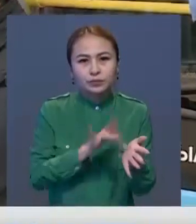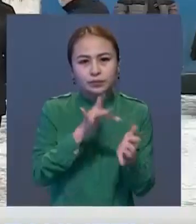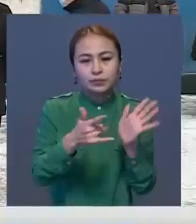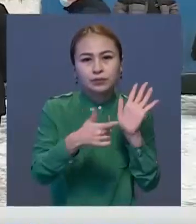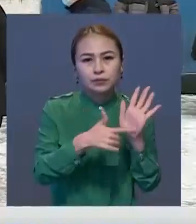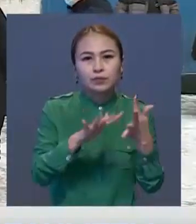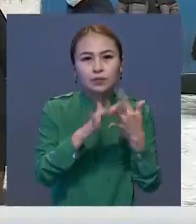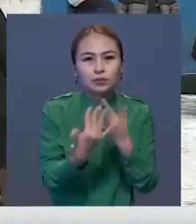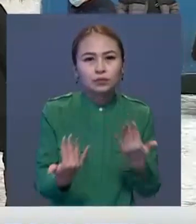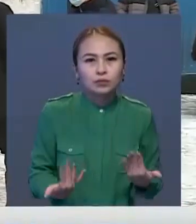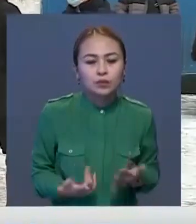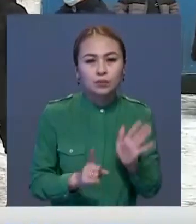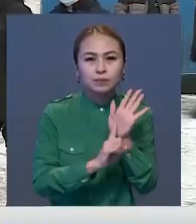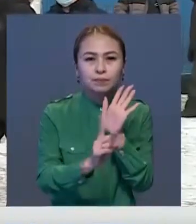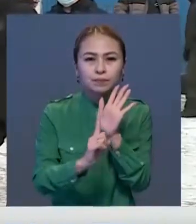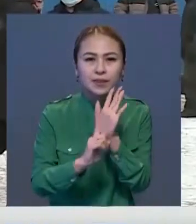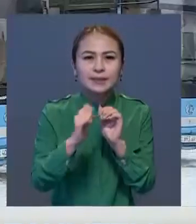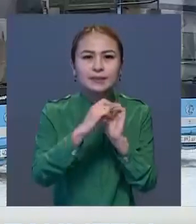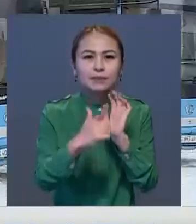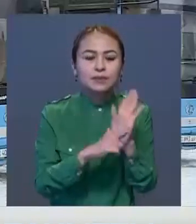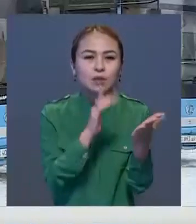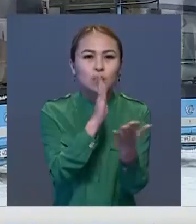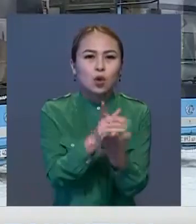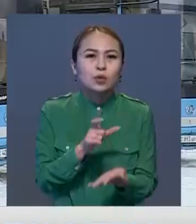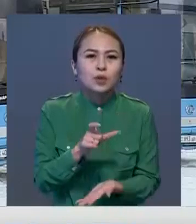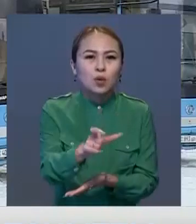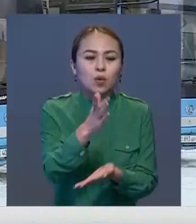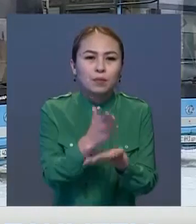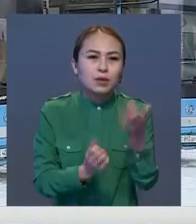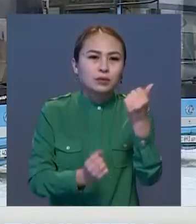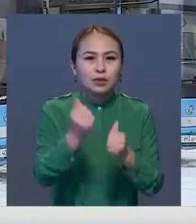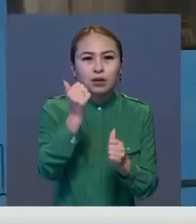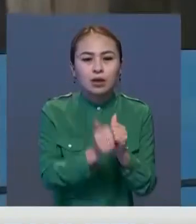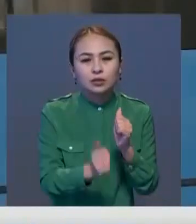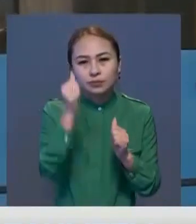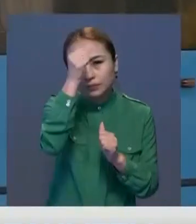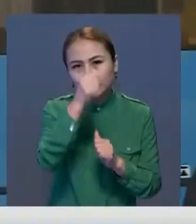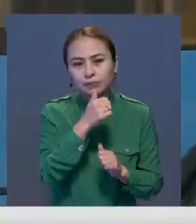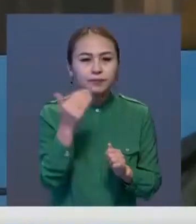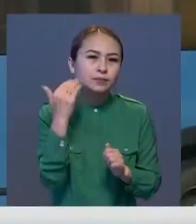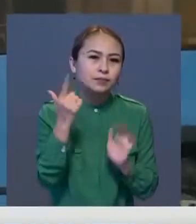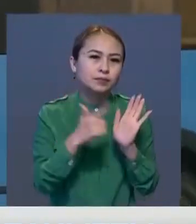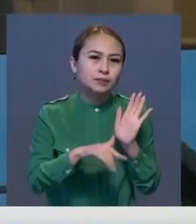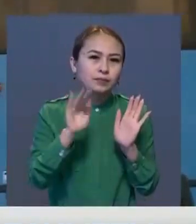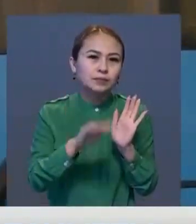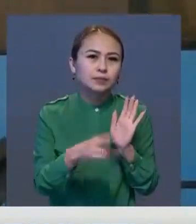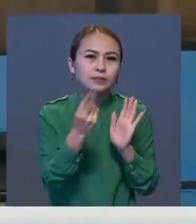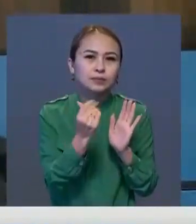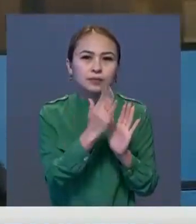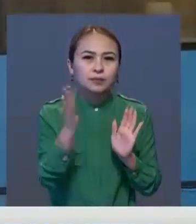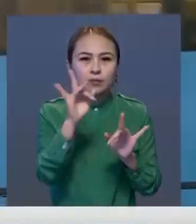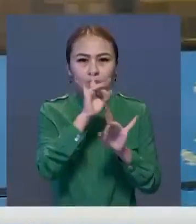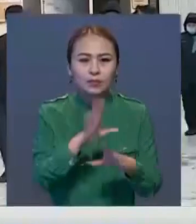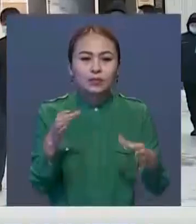7 ауыл тұрғындарын 17 бағытта тасымалдайды. Жүргізушілердің айтуынша ай сайынғы жалақы көлемі шамамен 70 мың теңгеден